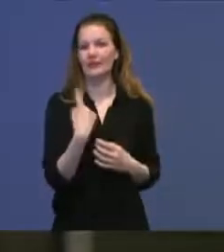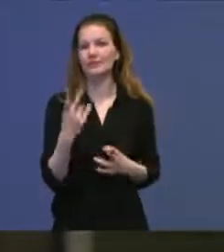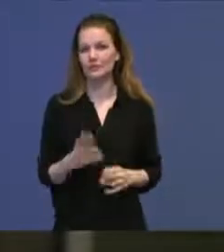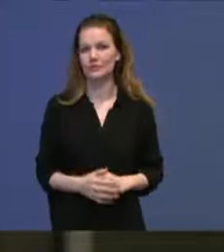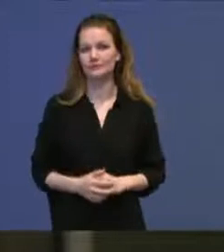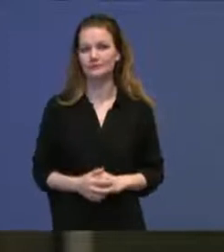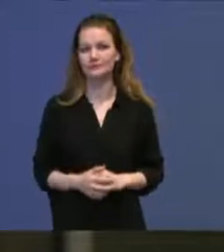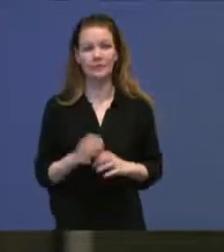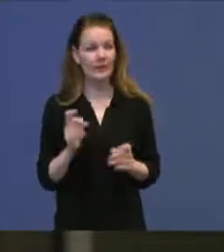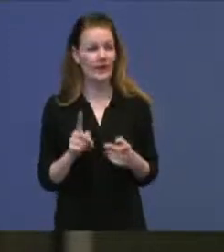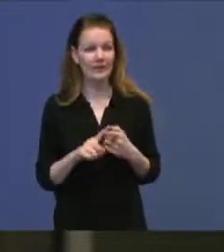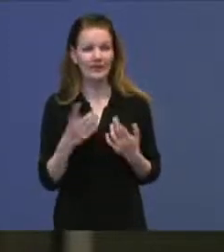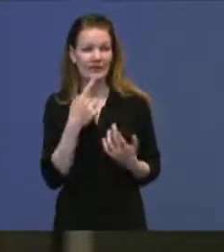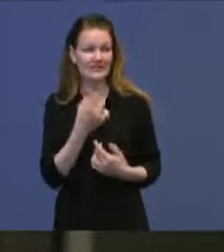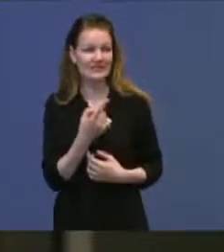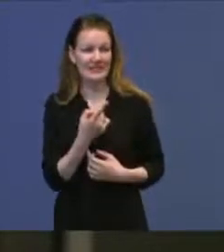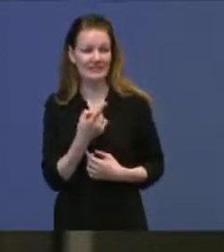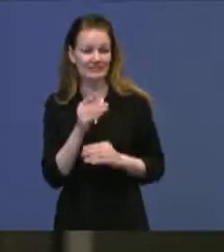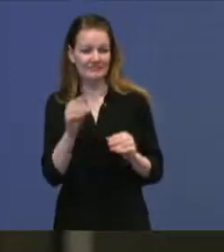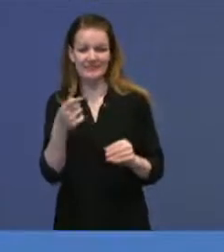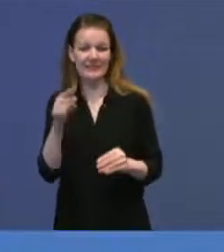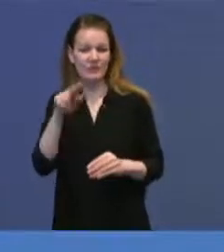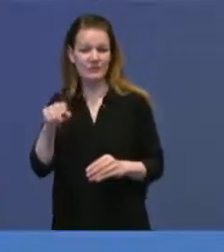dere si til nordmenn som nå kanskje blir ekstra bekymret?